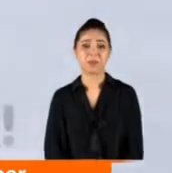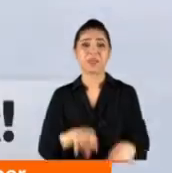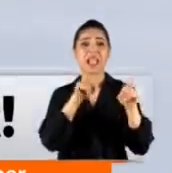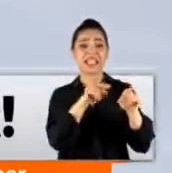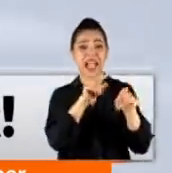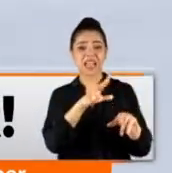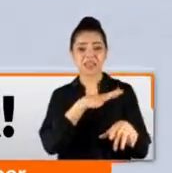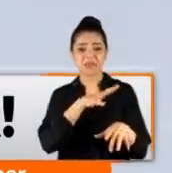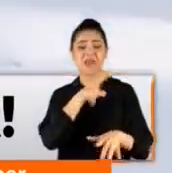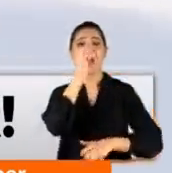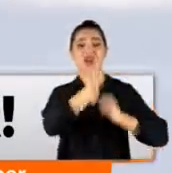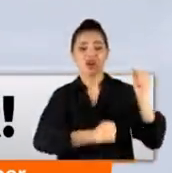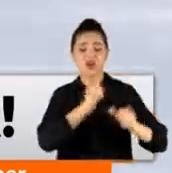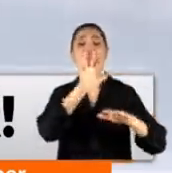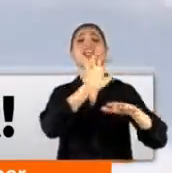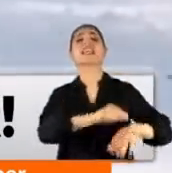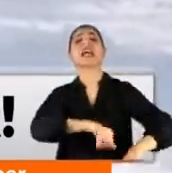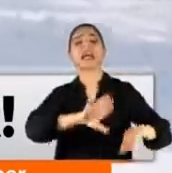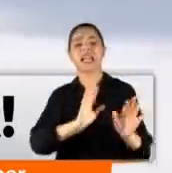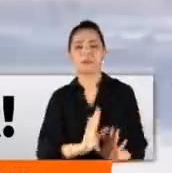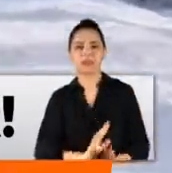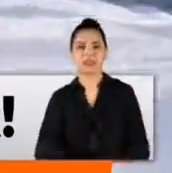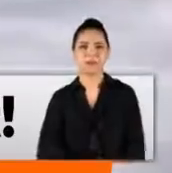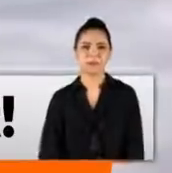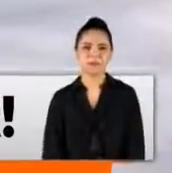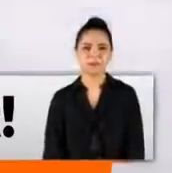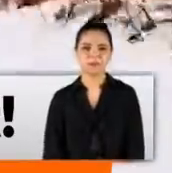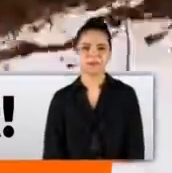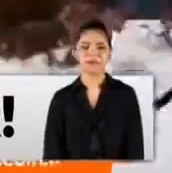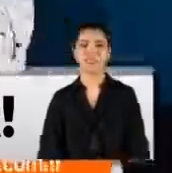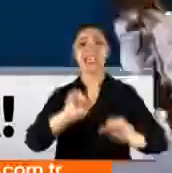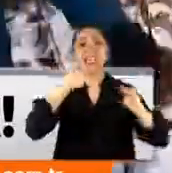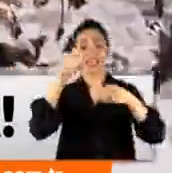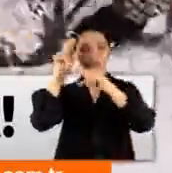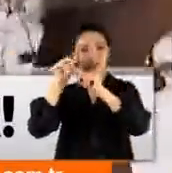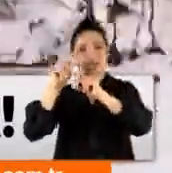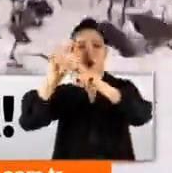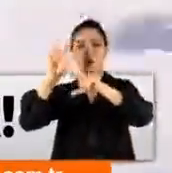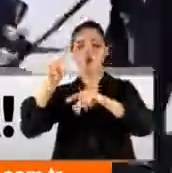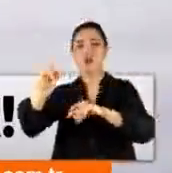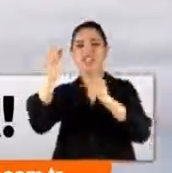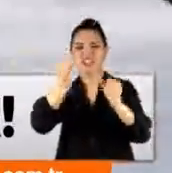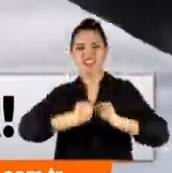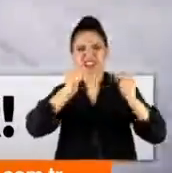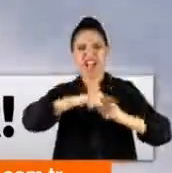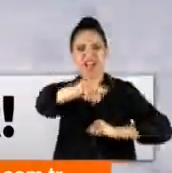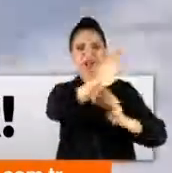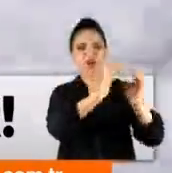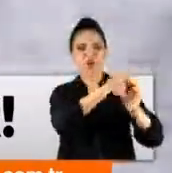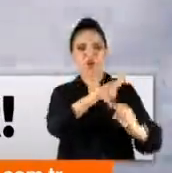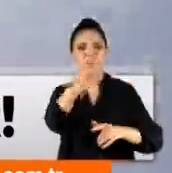Peşlerinden koştu ama bir türlü yakalayamadı. Kış uykusundan uyanan ayı kayakçıları böyle kovaladı.